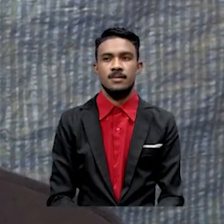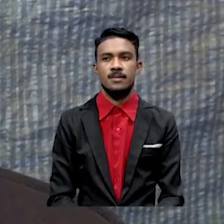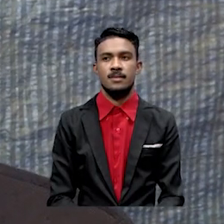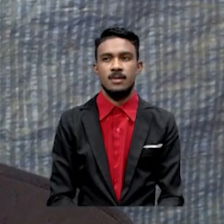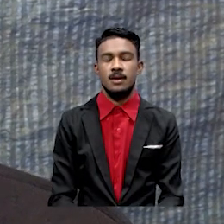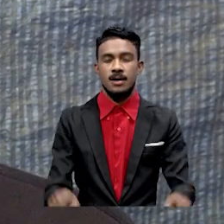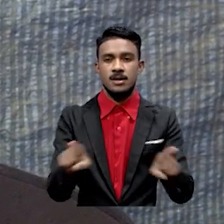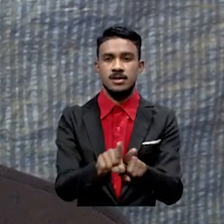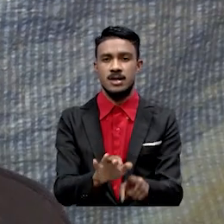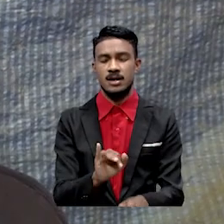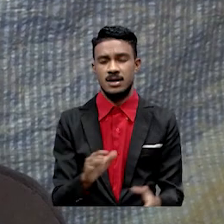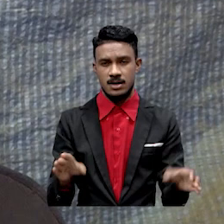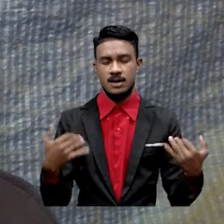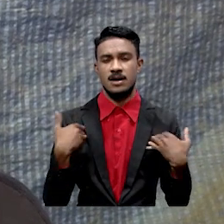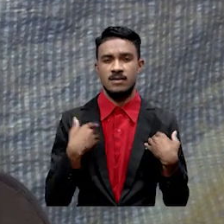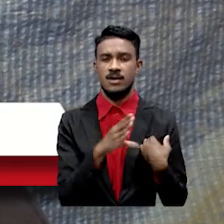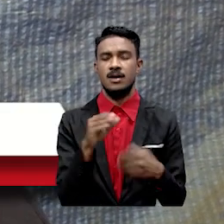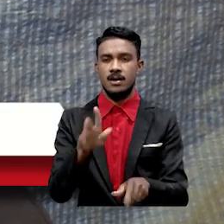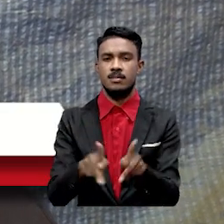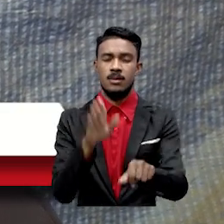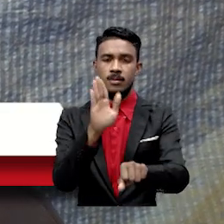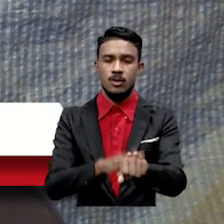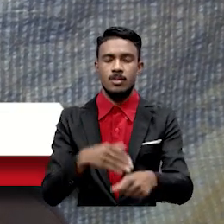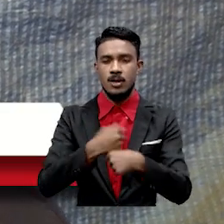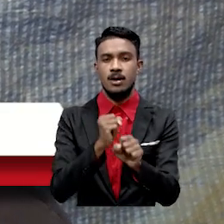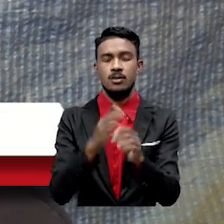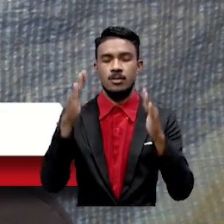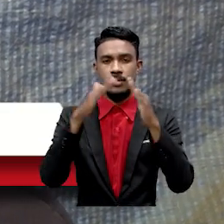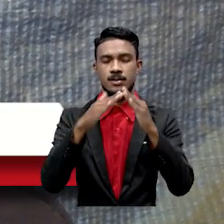Turisan sa iha embol pesis. Halo mas.